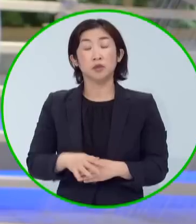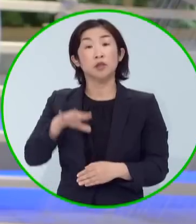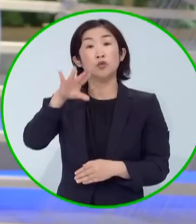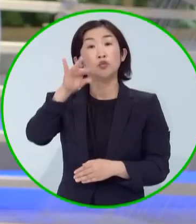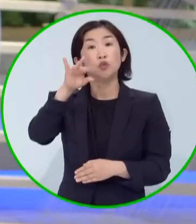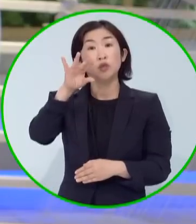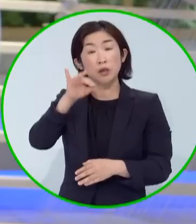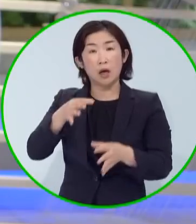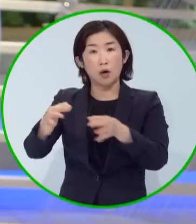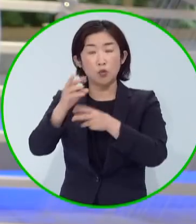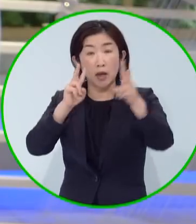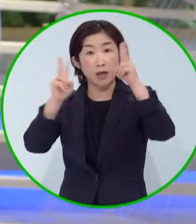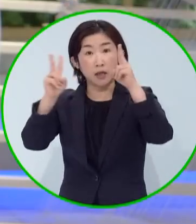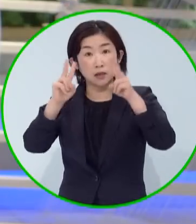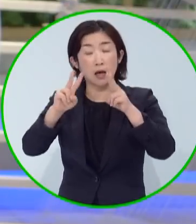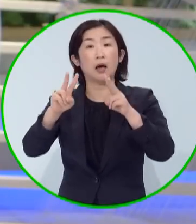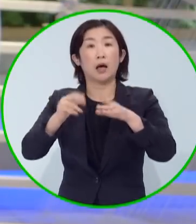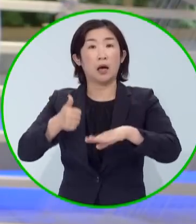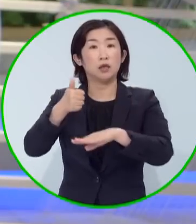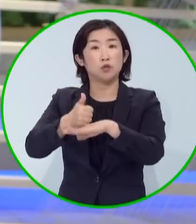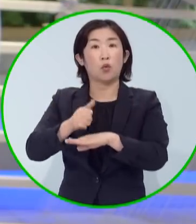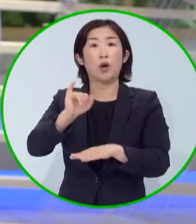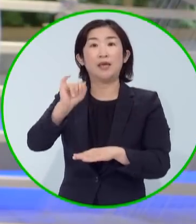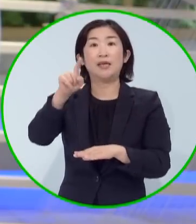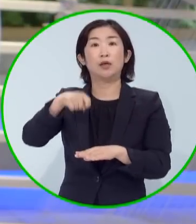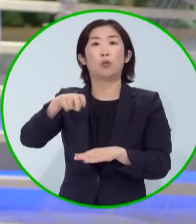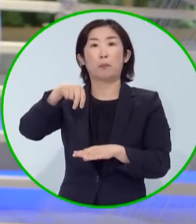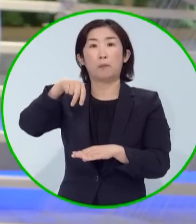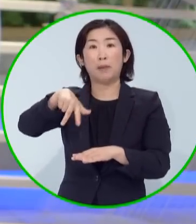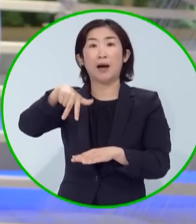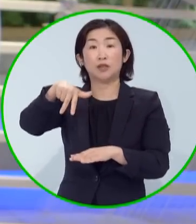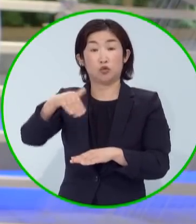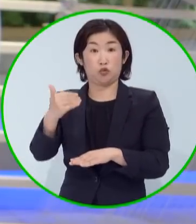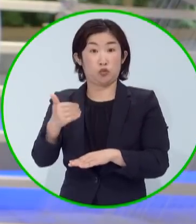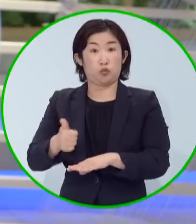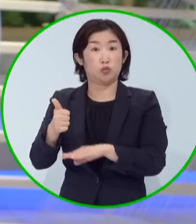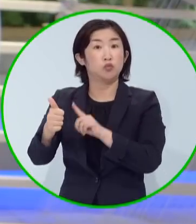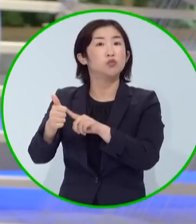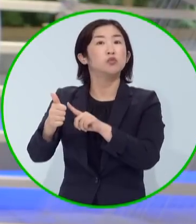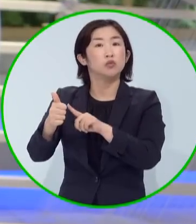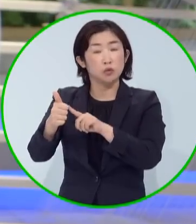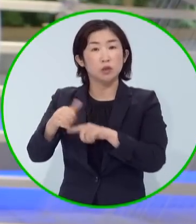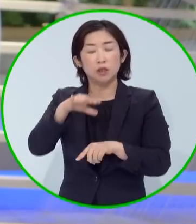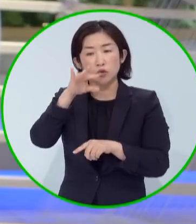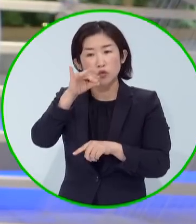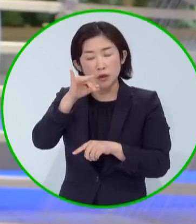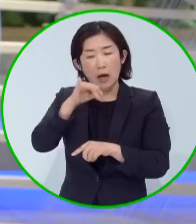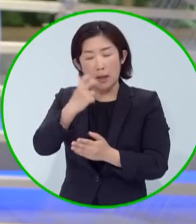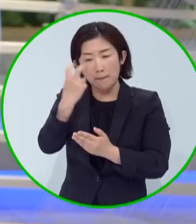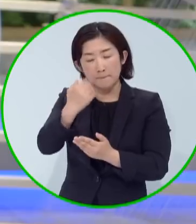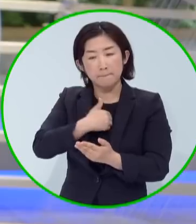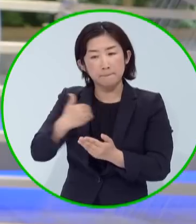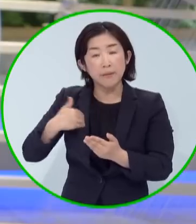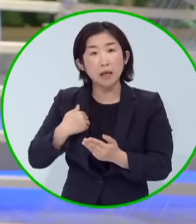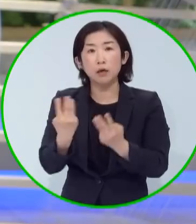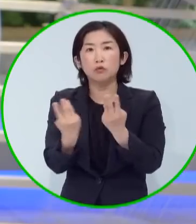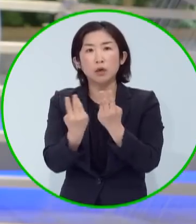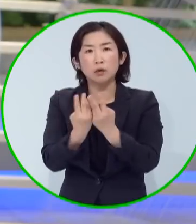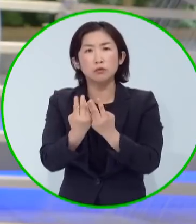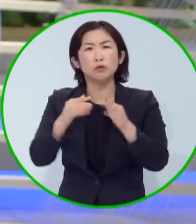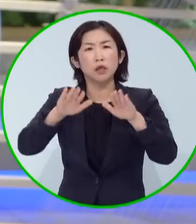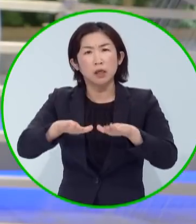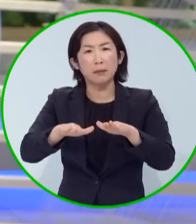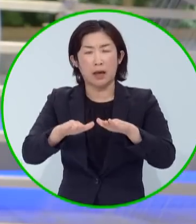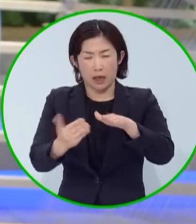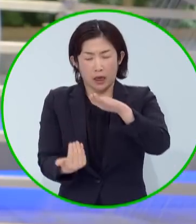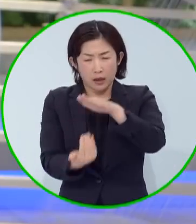Twitterの運営会社のイーロンマスク会長は1日Twitterで閲覧できる投稿の数を一時的に制限